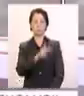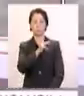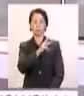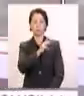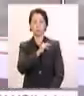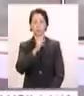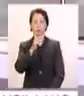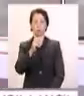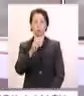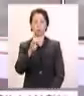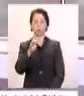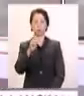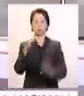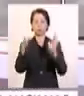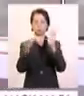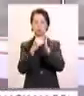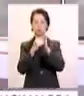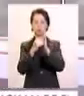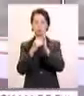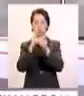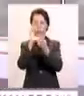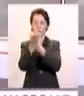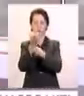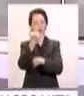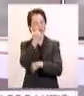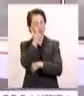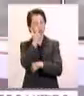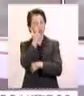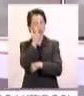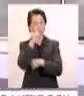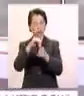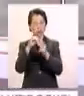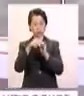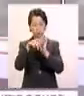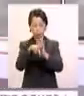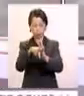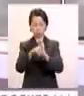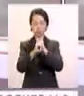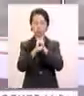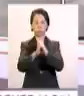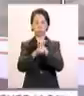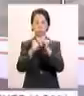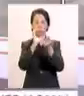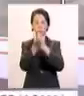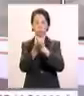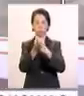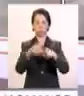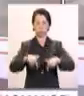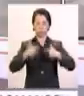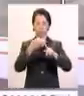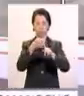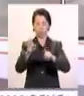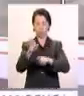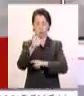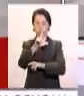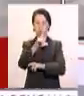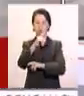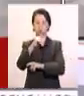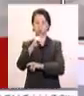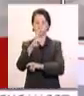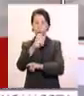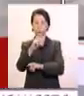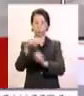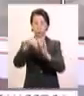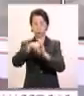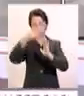Kementerian Dalam Negeri menyekat unsur-unsur budaya Songsang atau adegan yang mempamer atau mempromosi budaya hidup Songsang LGBT dalam penerbitan